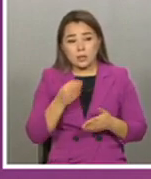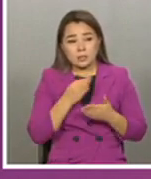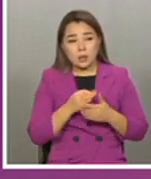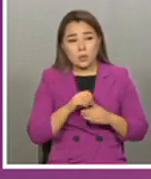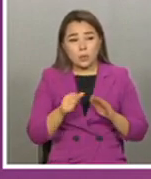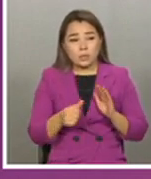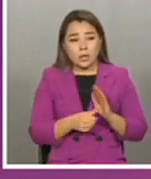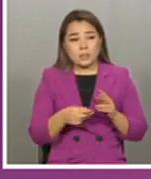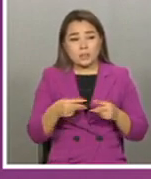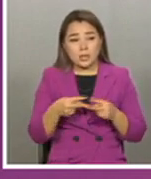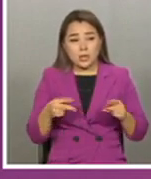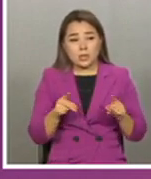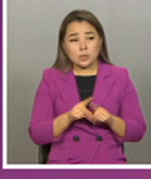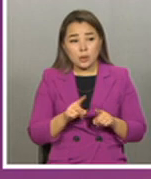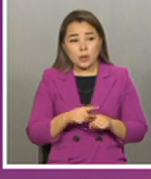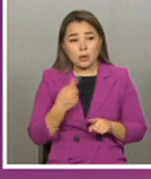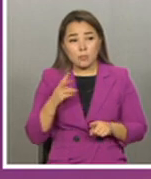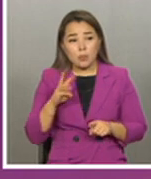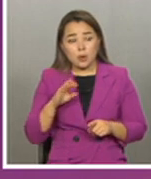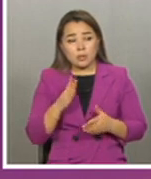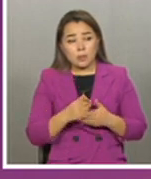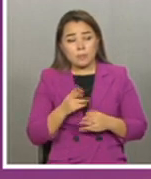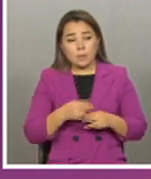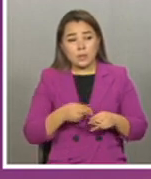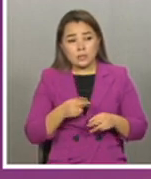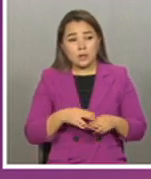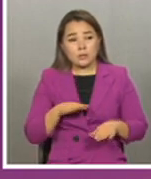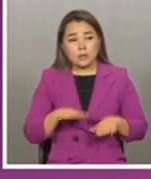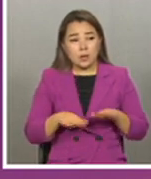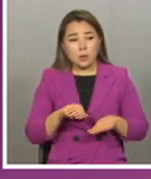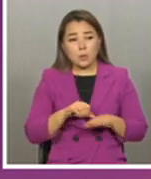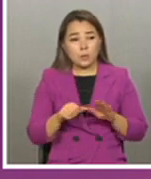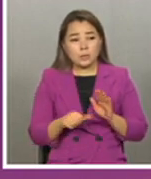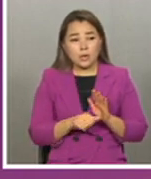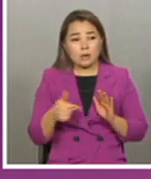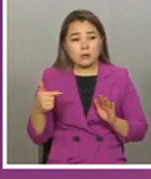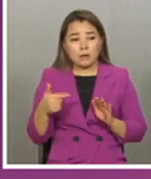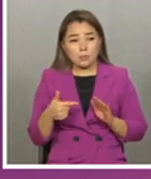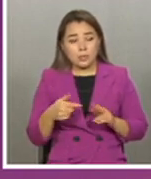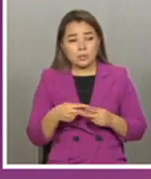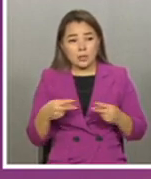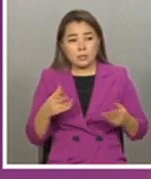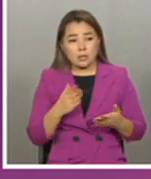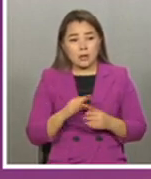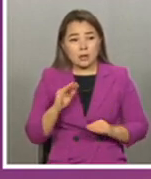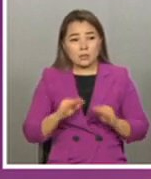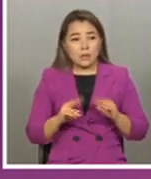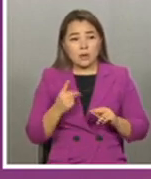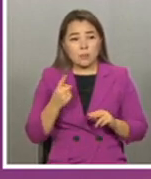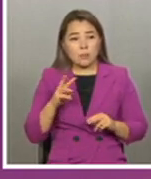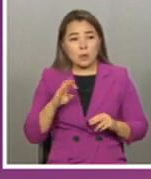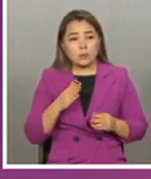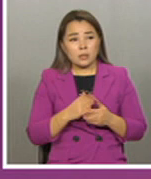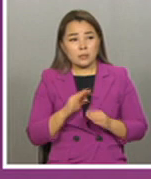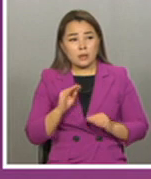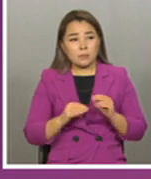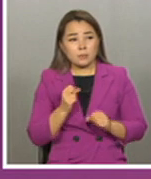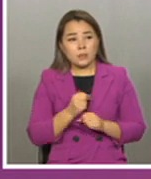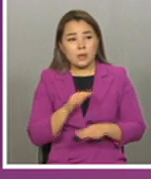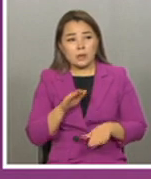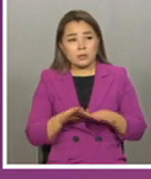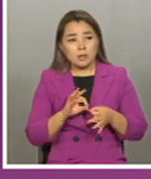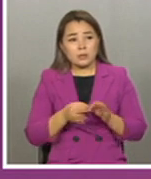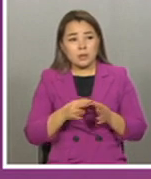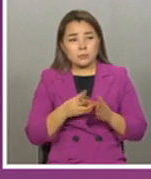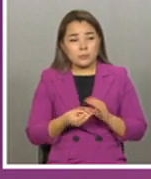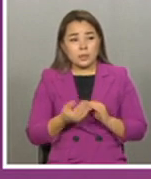тең болғандықтан, 1 моль метанның массасы 16 граммға тең. Зат мөлшері 1 мольге тең заттың массасы